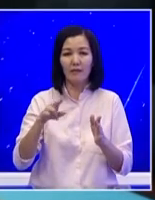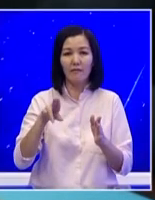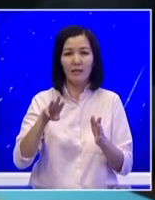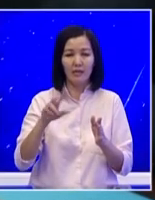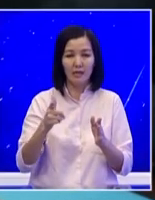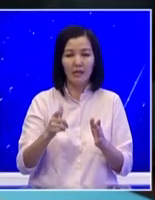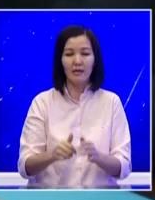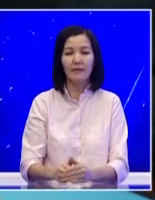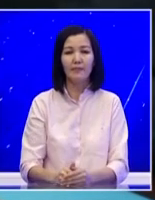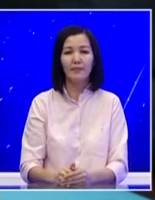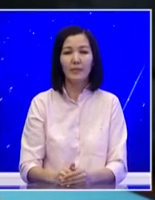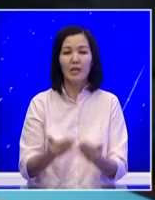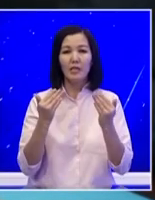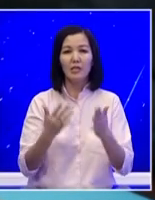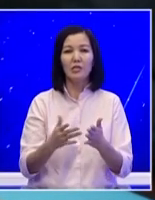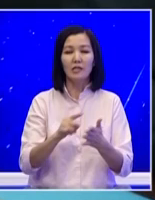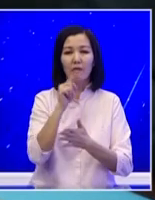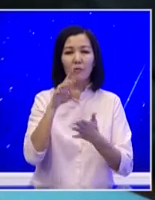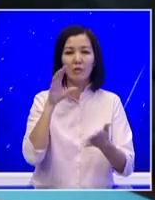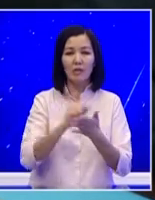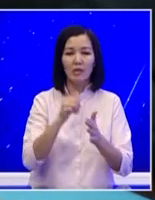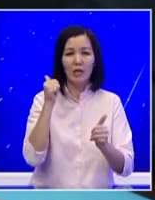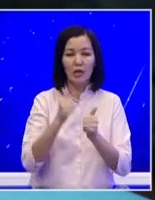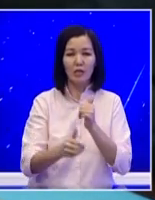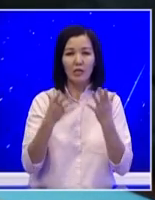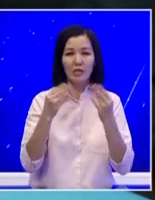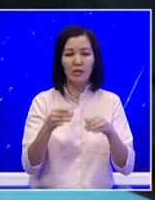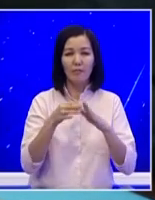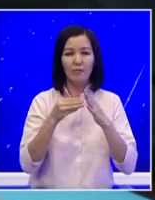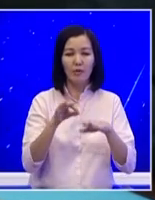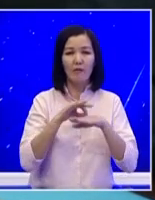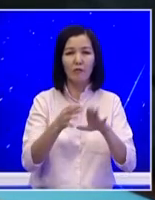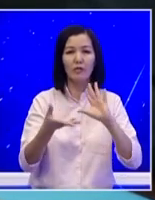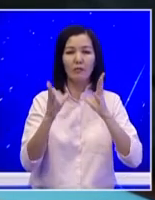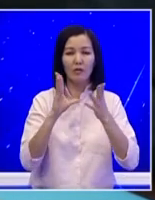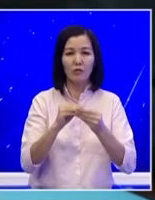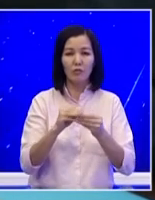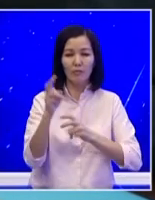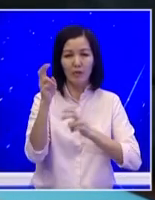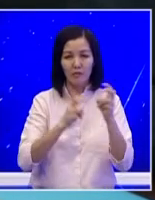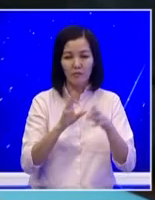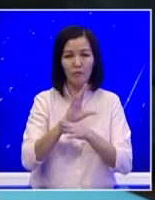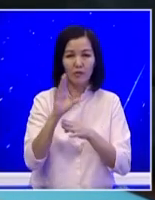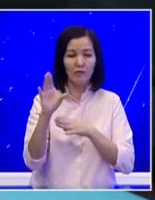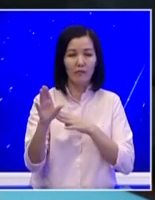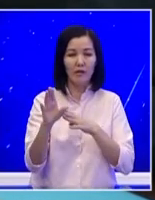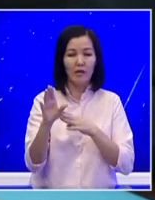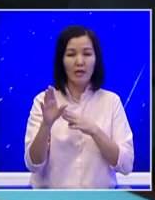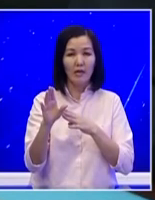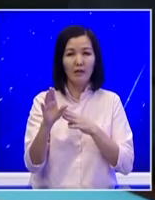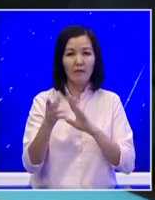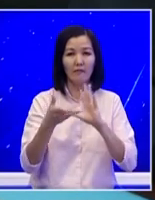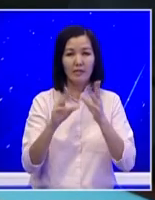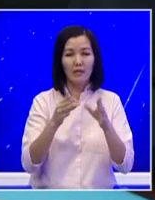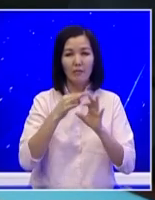На своем контроле находится вопрос занятости. Ежедневно проводится мониторинг предприятий с полной частичной приостановкой производства. Это вот, ну, в целом мы уже об